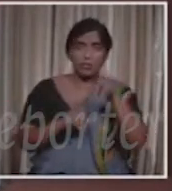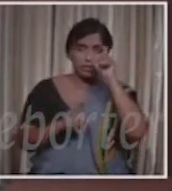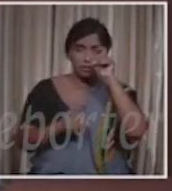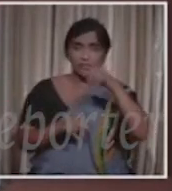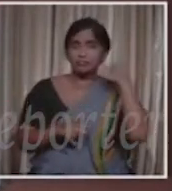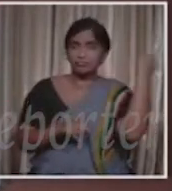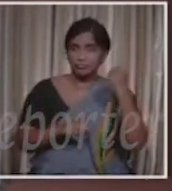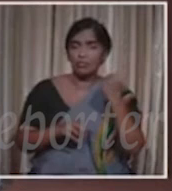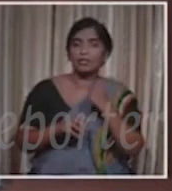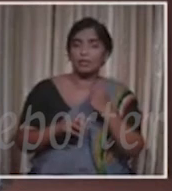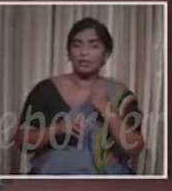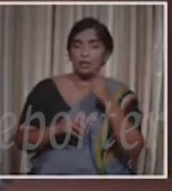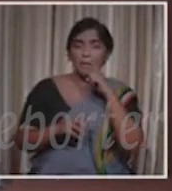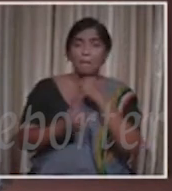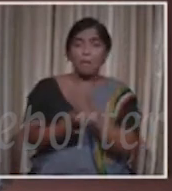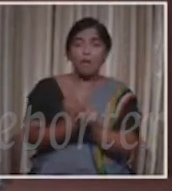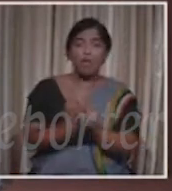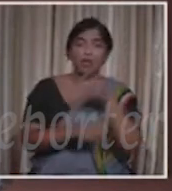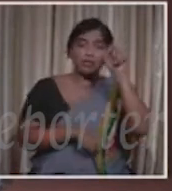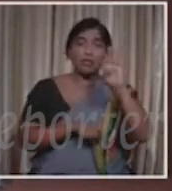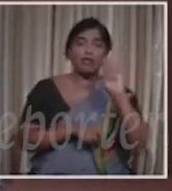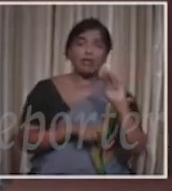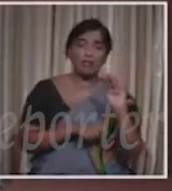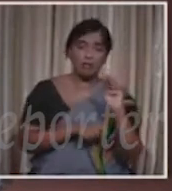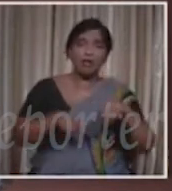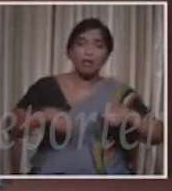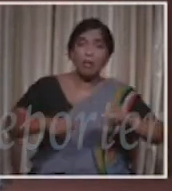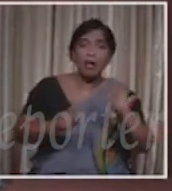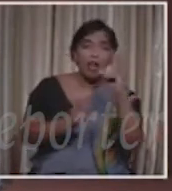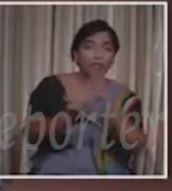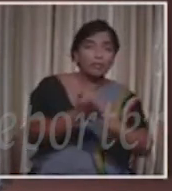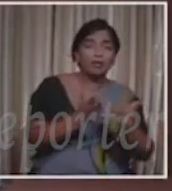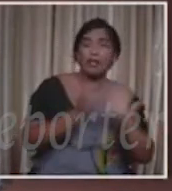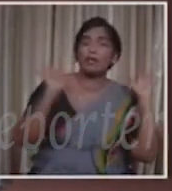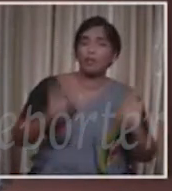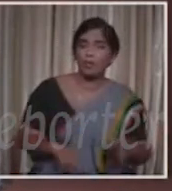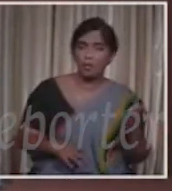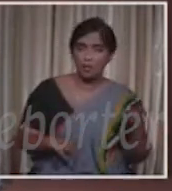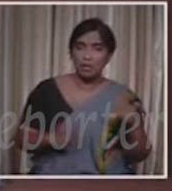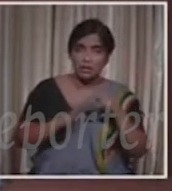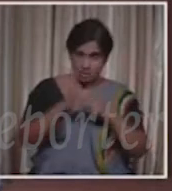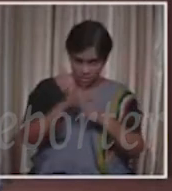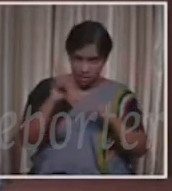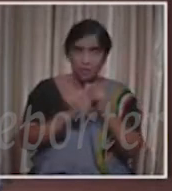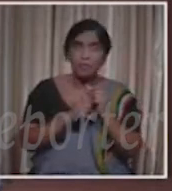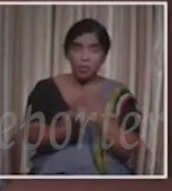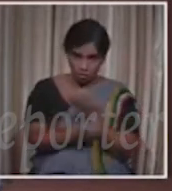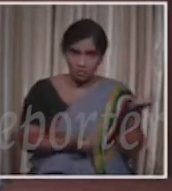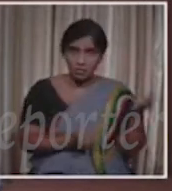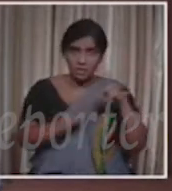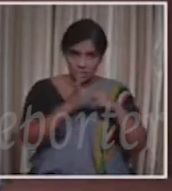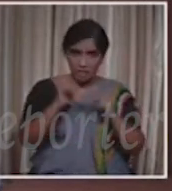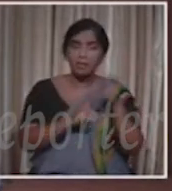දැන් එක මන්ත්‍රීවරයෙක් මම දැක්ක කතා කරනවා පොලිසියෙන් 40 දෙනෙක් හිටියලු බයිසිකලයක නම්බර් එකක්වත් ලියාගත්තේ නැතුළු. JVP 40 දෙනෙක්ද